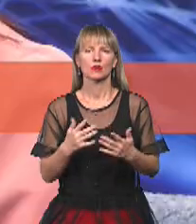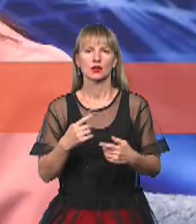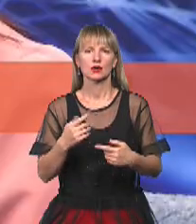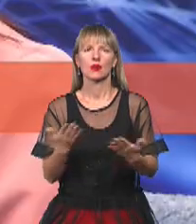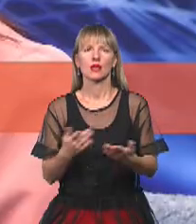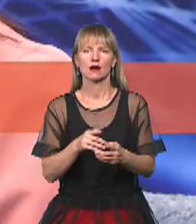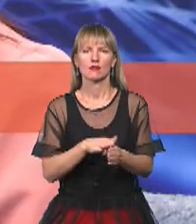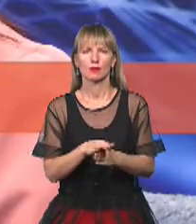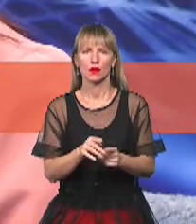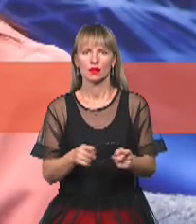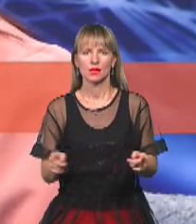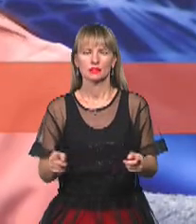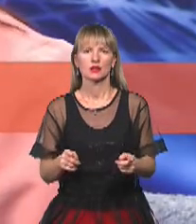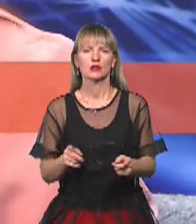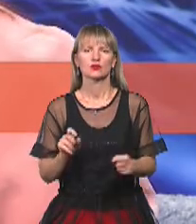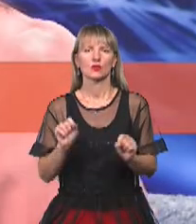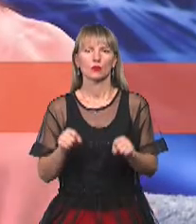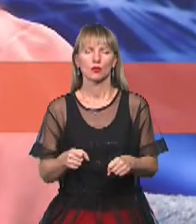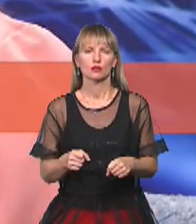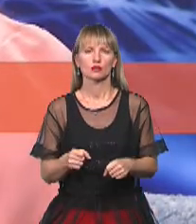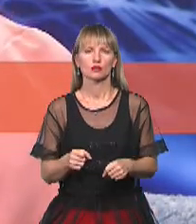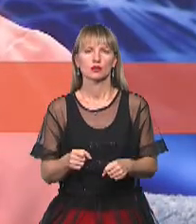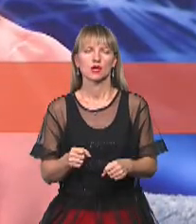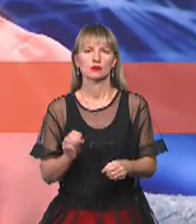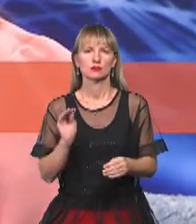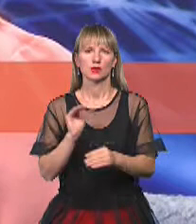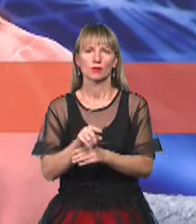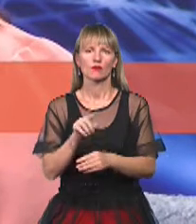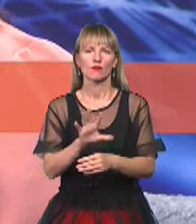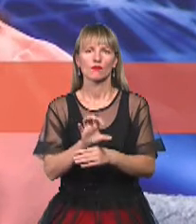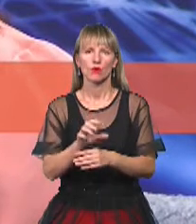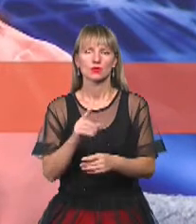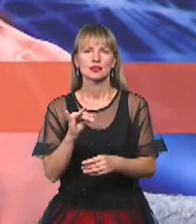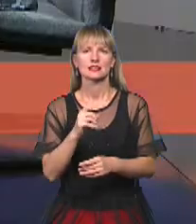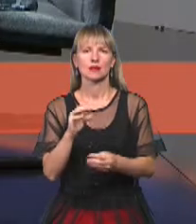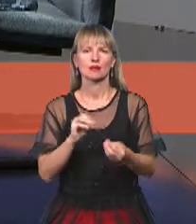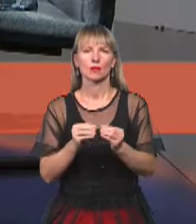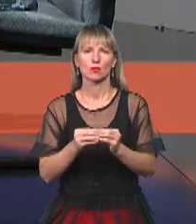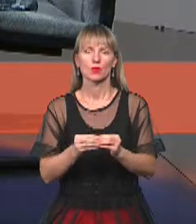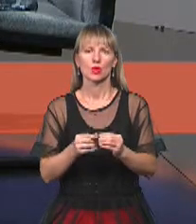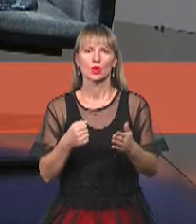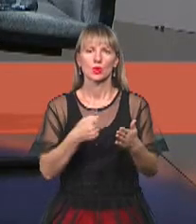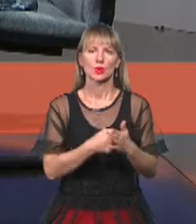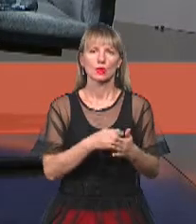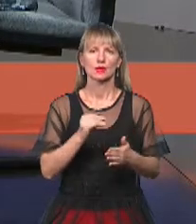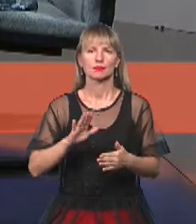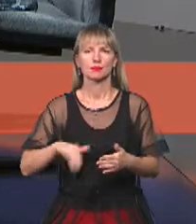зручно, тому що можна загрузити туди фото з проблемою, да, до і після,